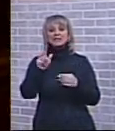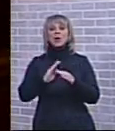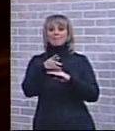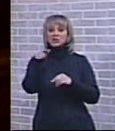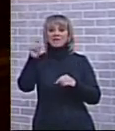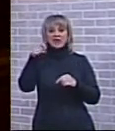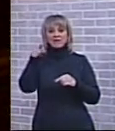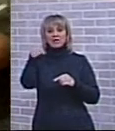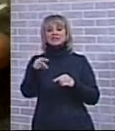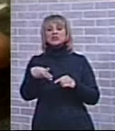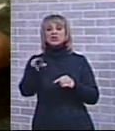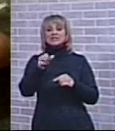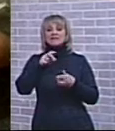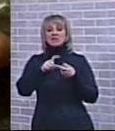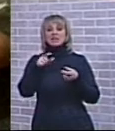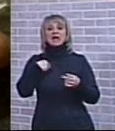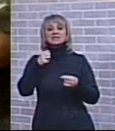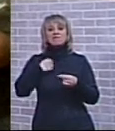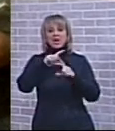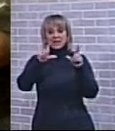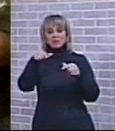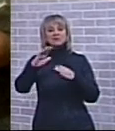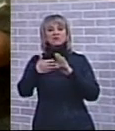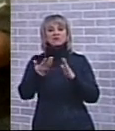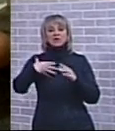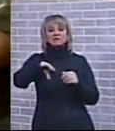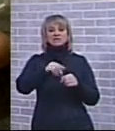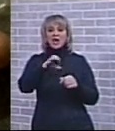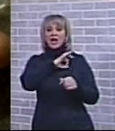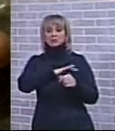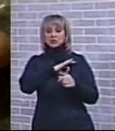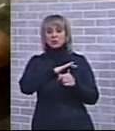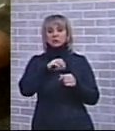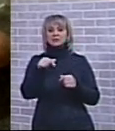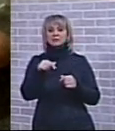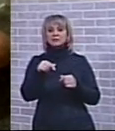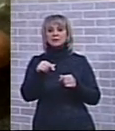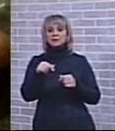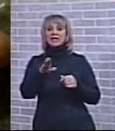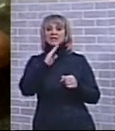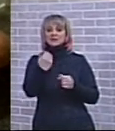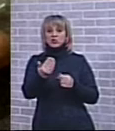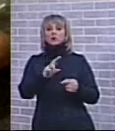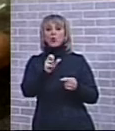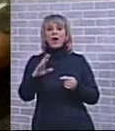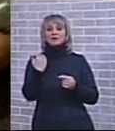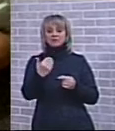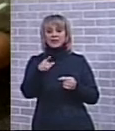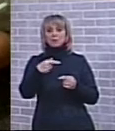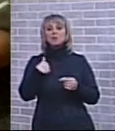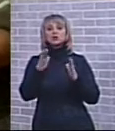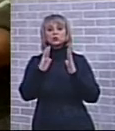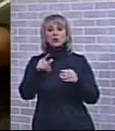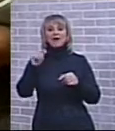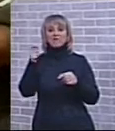воевать связистом. Нас военкомат вызвал, всех комсомольцев. Девчата, ну как вы? Мы только